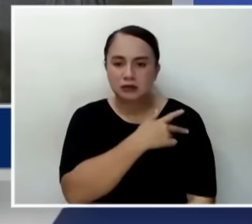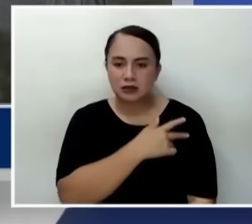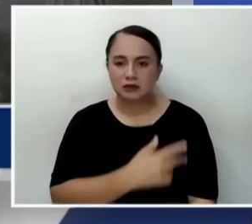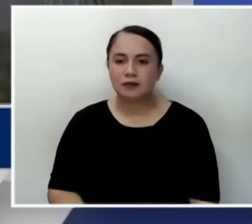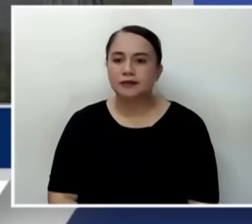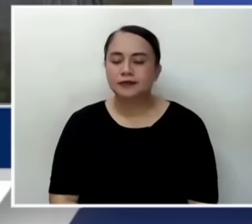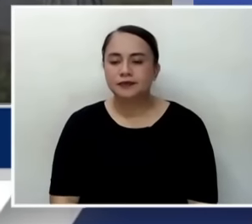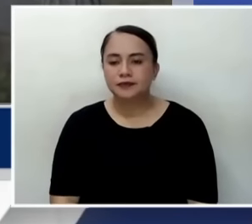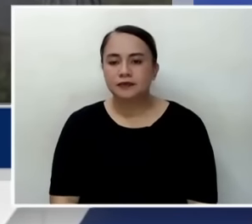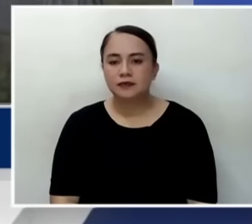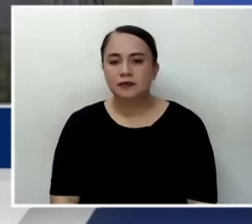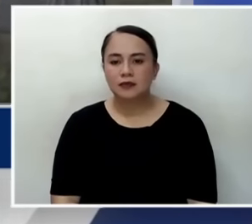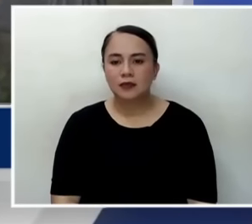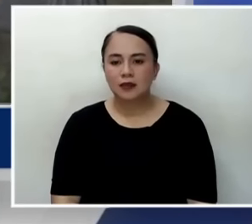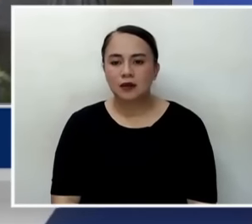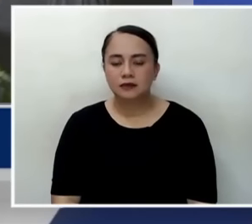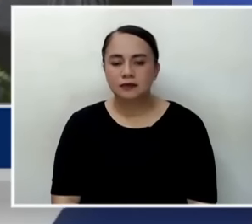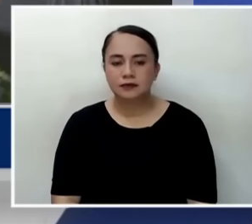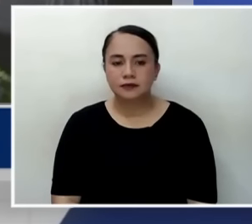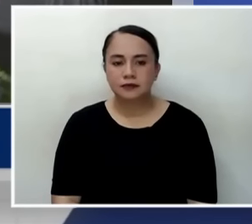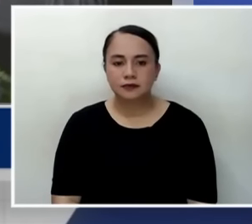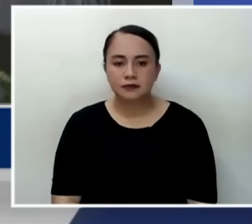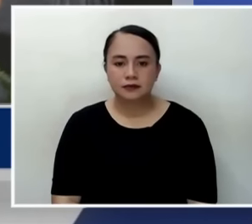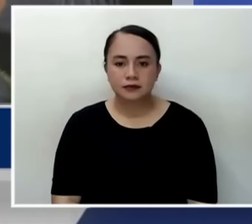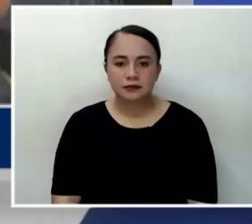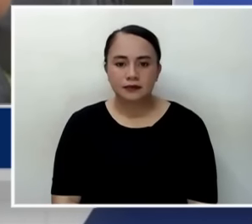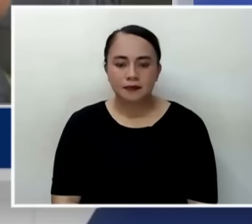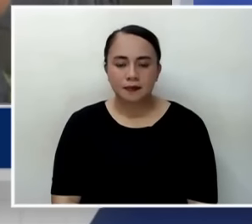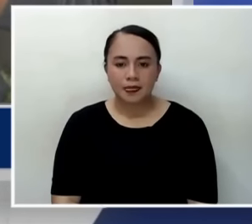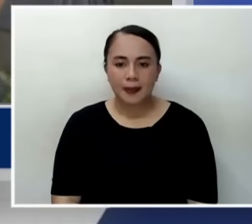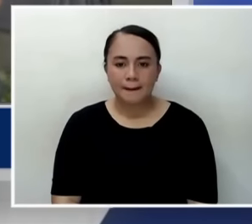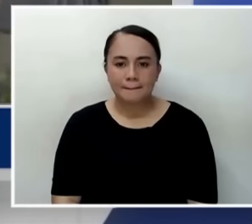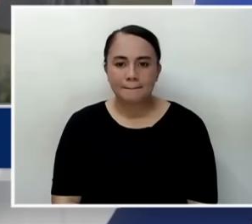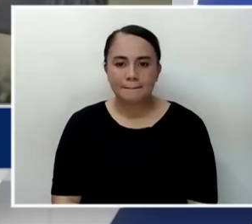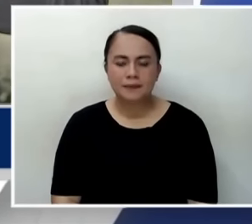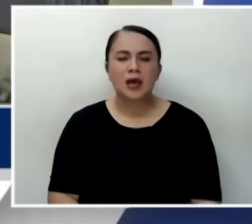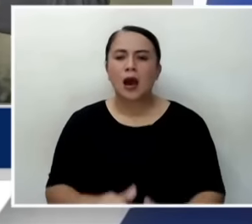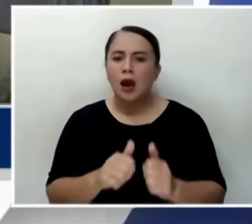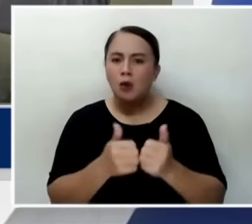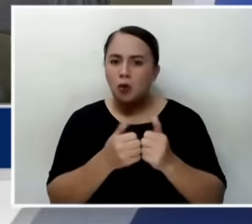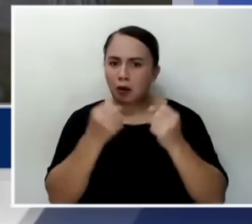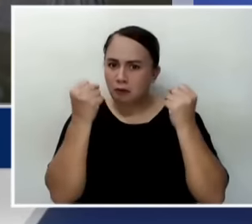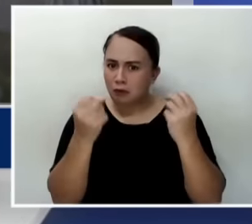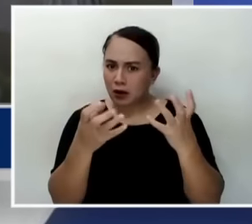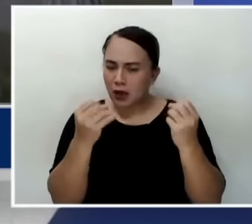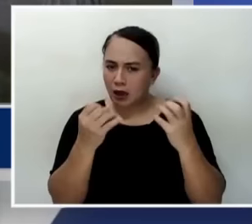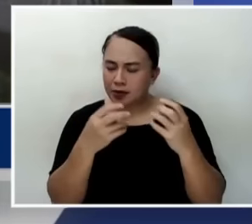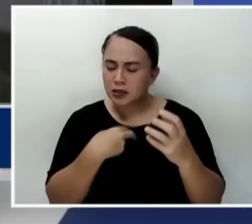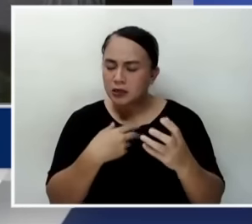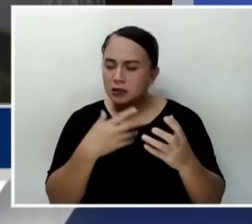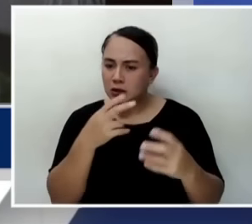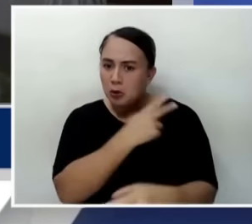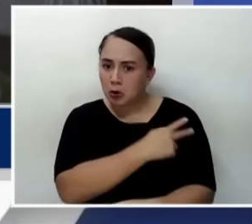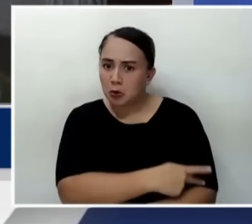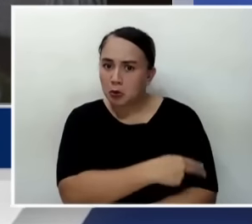City, nagpapatrol Rafael Bosano. Rafi, gaano karami ang nakakonfine